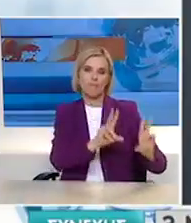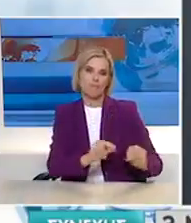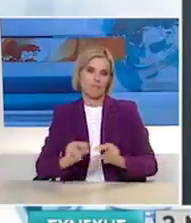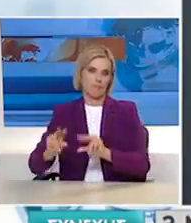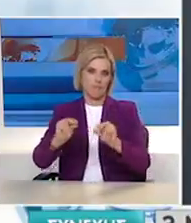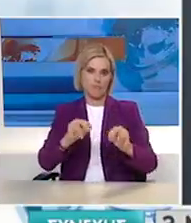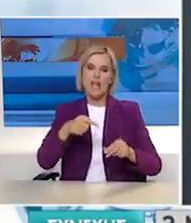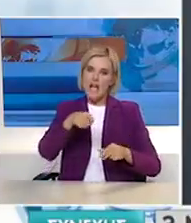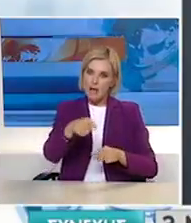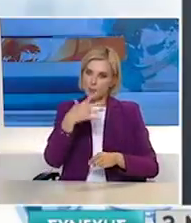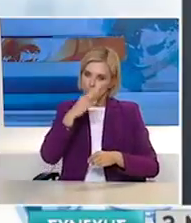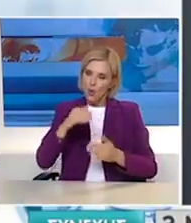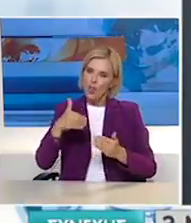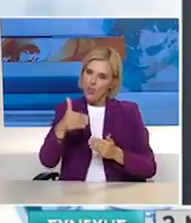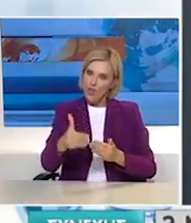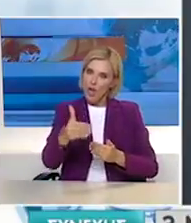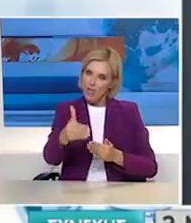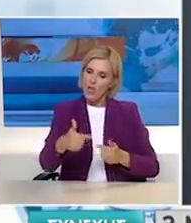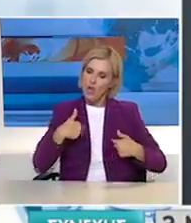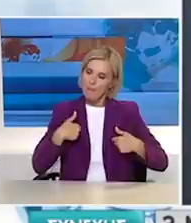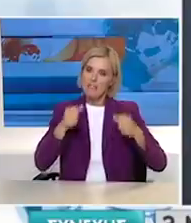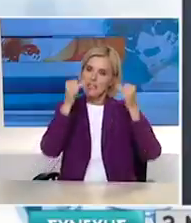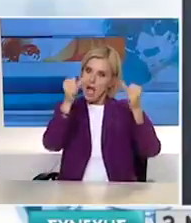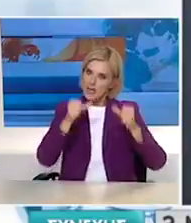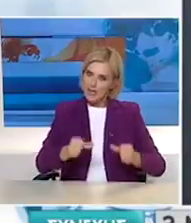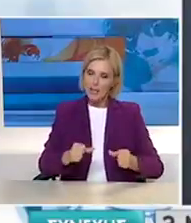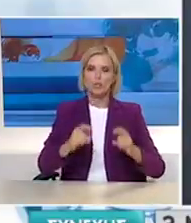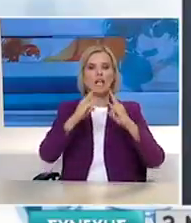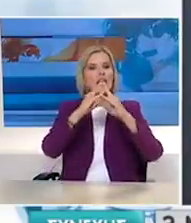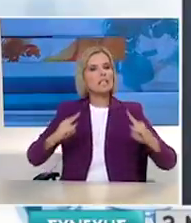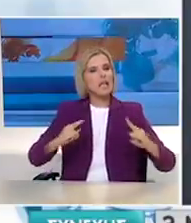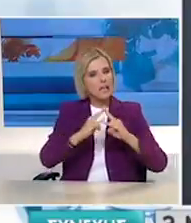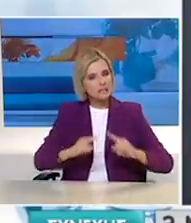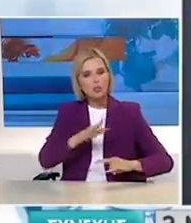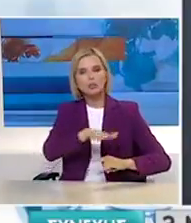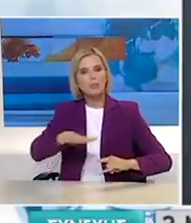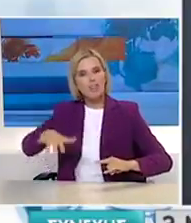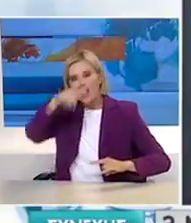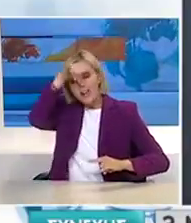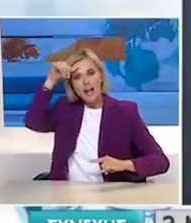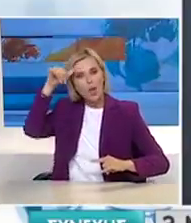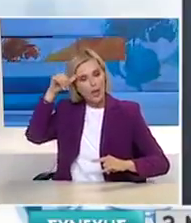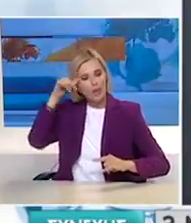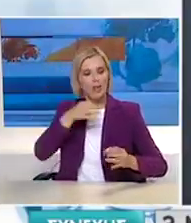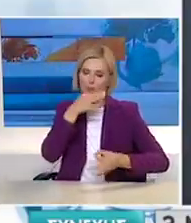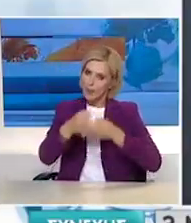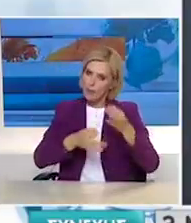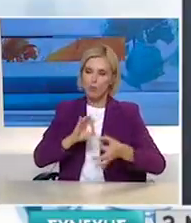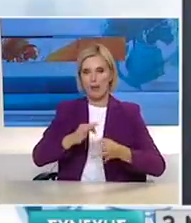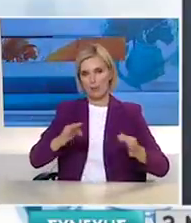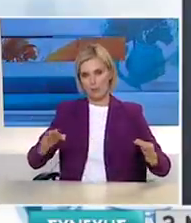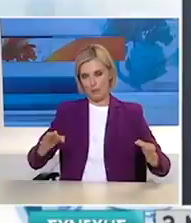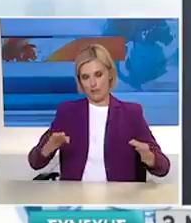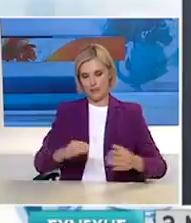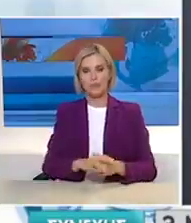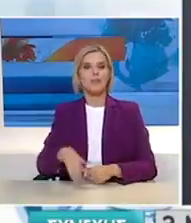ανακοινώσεις τις επόμενες ημέρες, όπως και για τα θέματα που αφορούν στις κατασκηνώσεις κρατικές και ιδιωτικές. Αγαπητοί μου συμπολίτες, κυρίες και